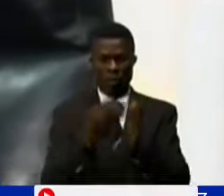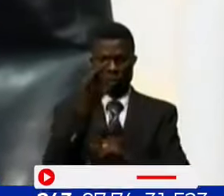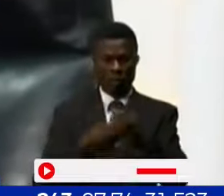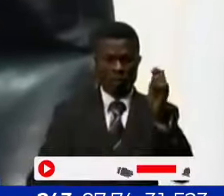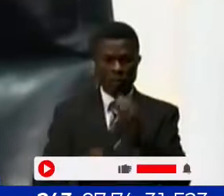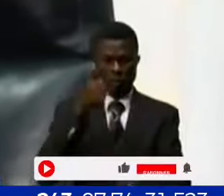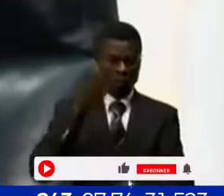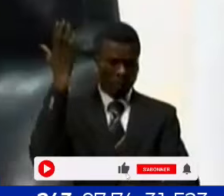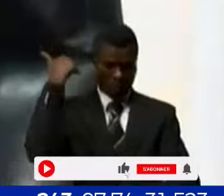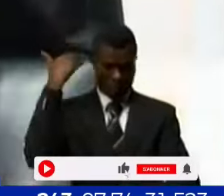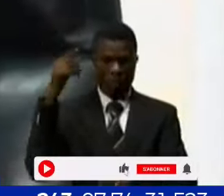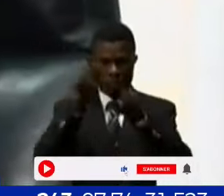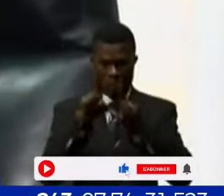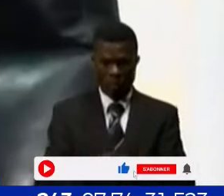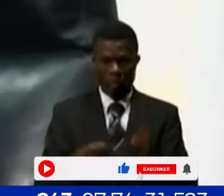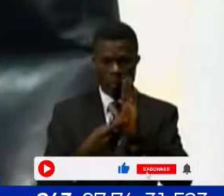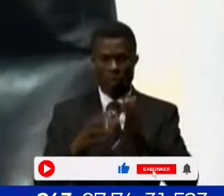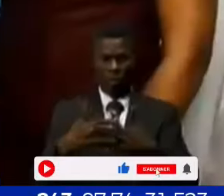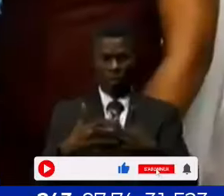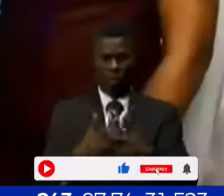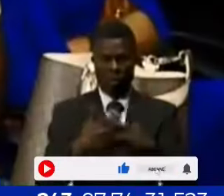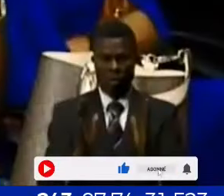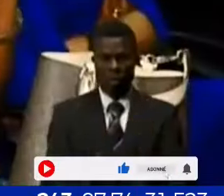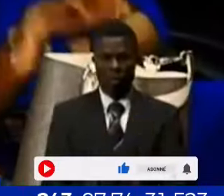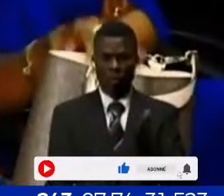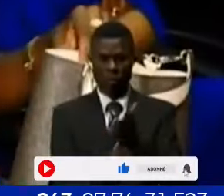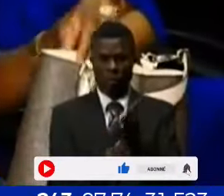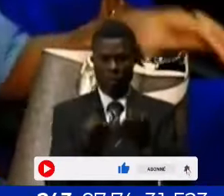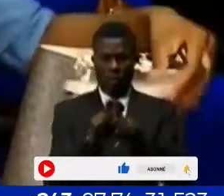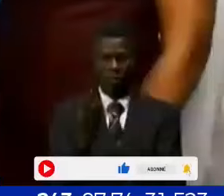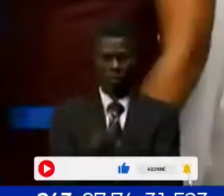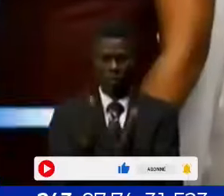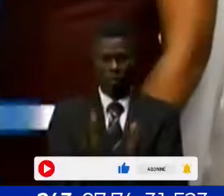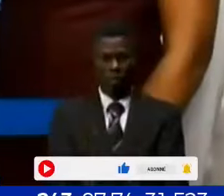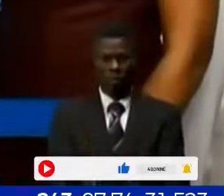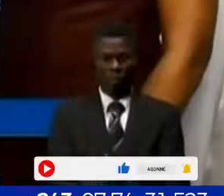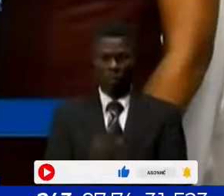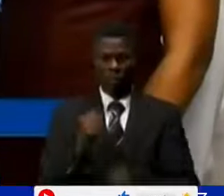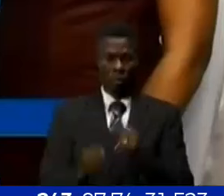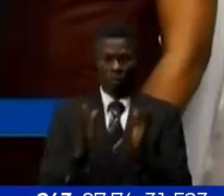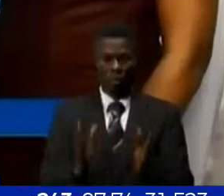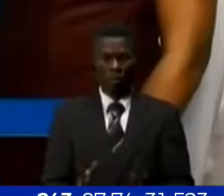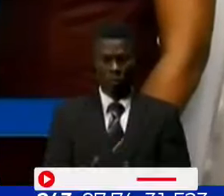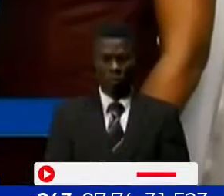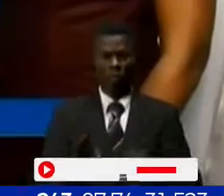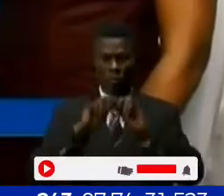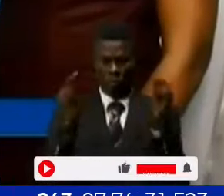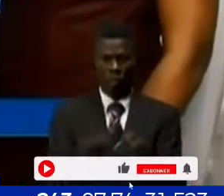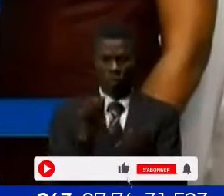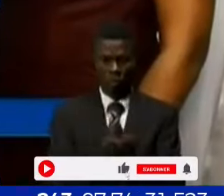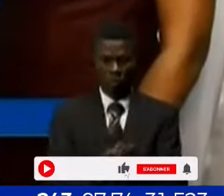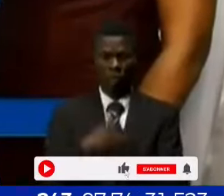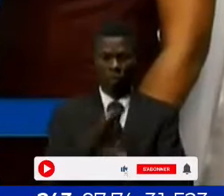passée, montrer aussi à nos partenaires tant techniques, financiers, les dynamismes de la CNFE, tout ce que nous avons eu